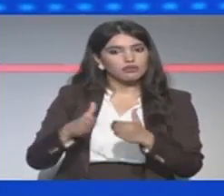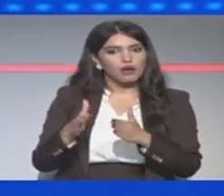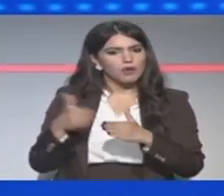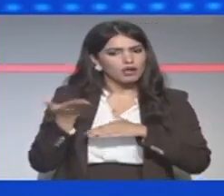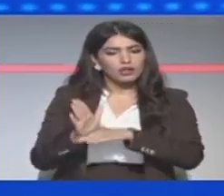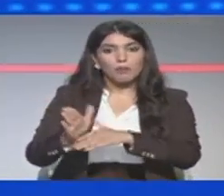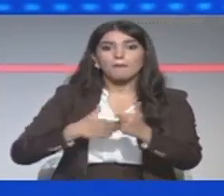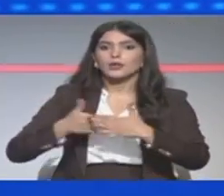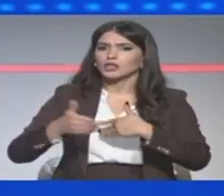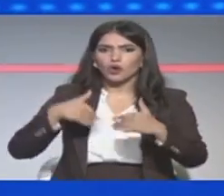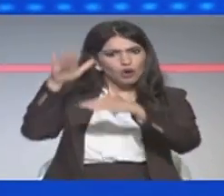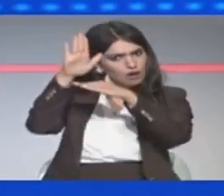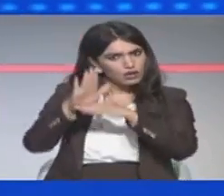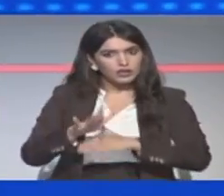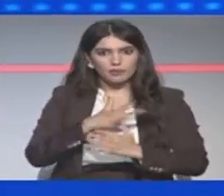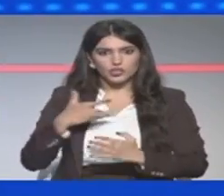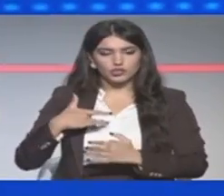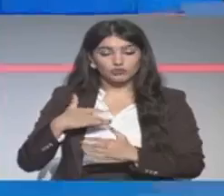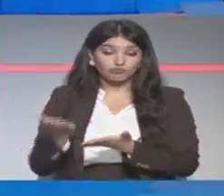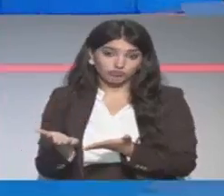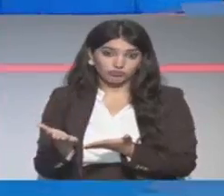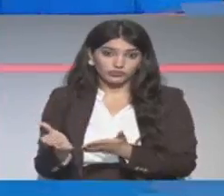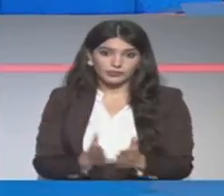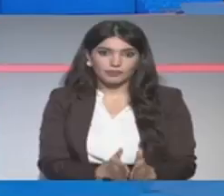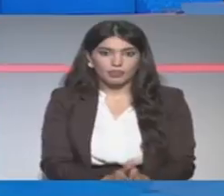بتوفير وسائل الحماية والوقاية.